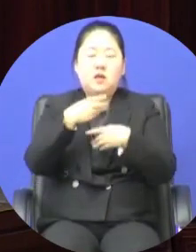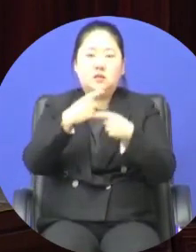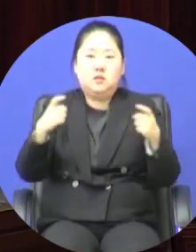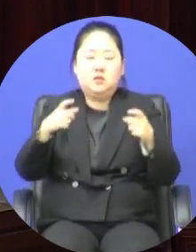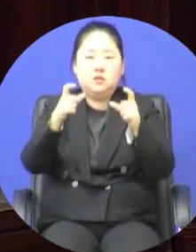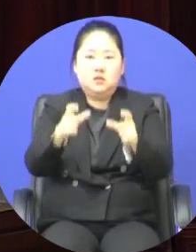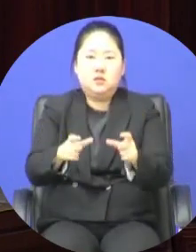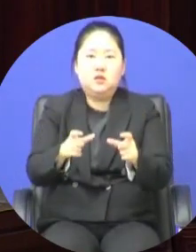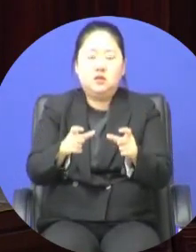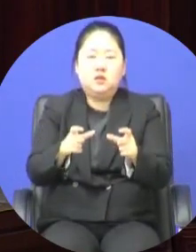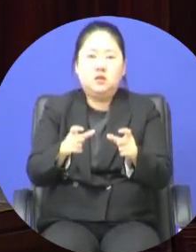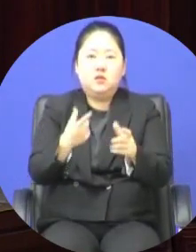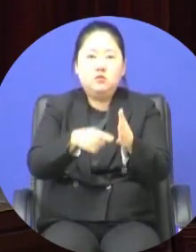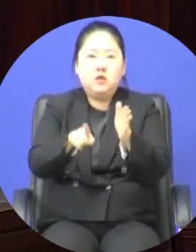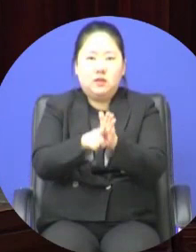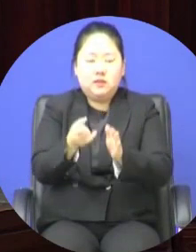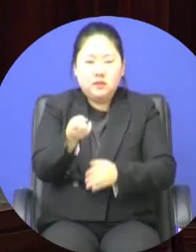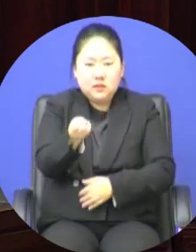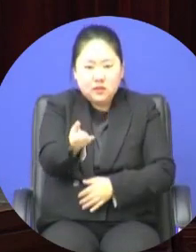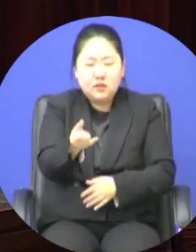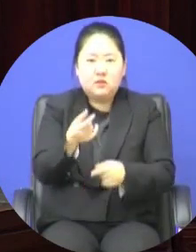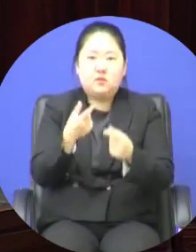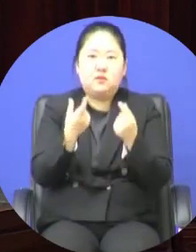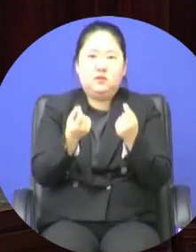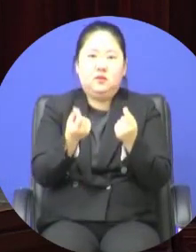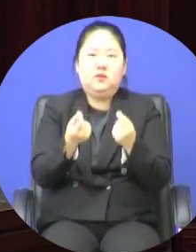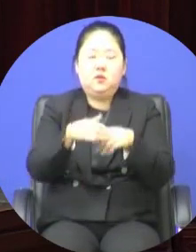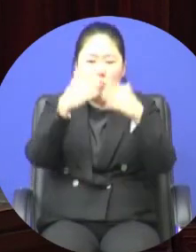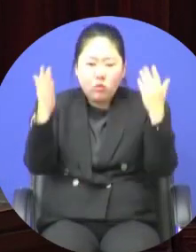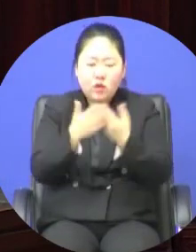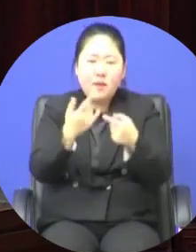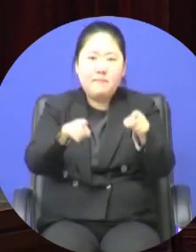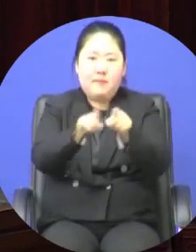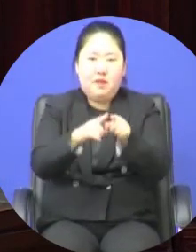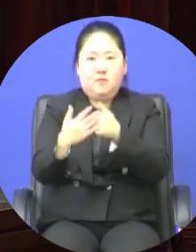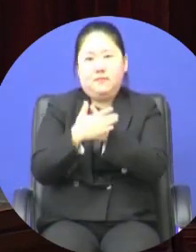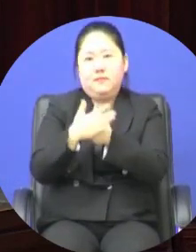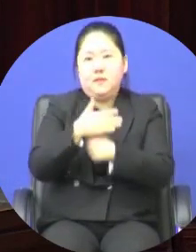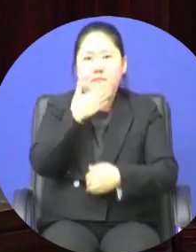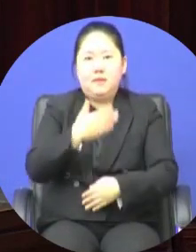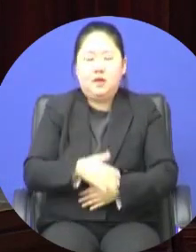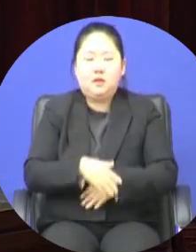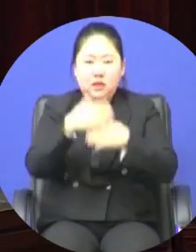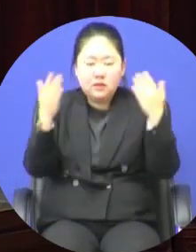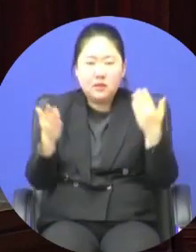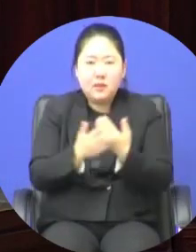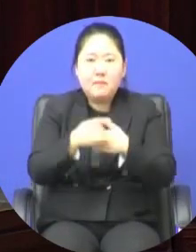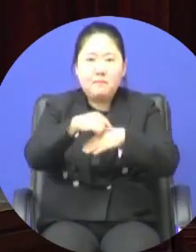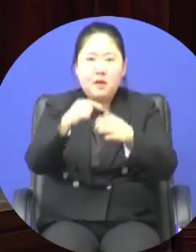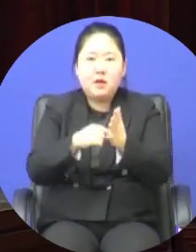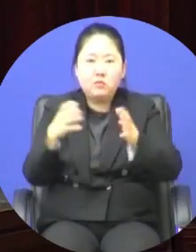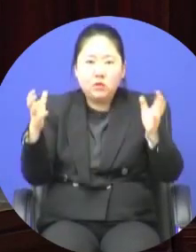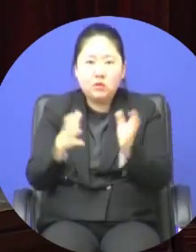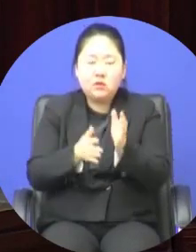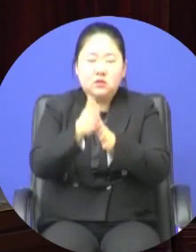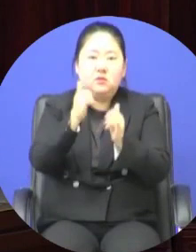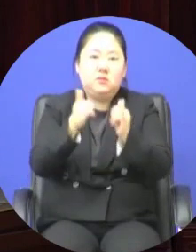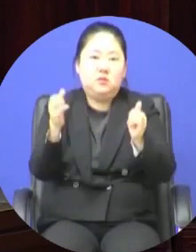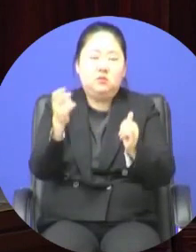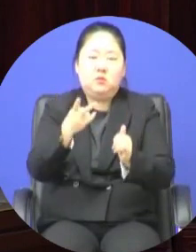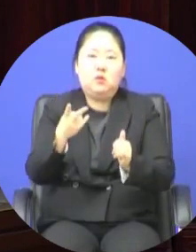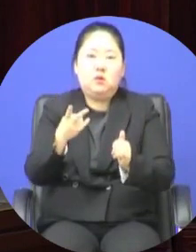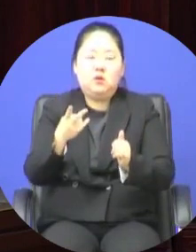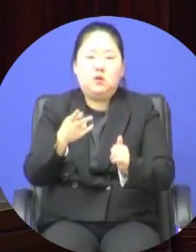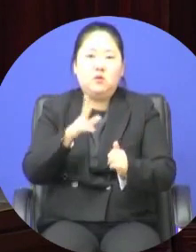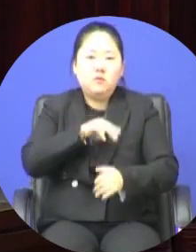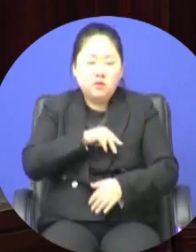희망의 씨앗들입니다. 모두가 함께 했기에 가능했습니다. 다시 한번 마음을 모아주신 시민 여러분과 의원님들께